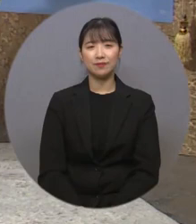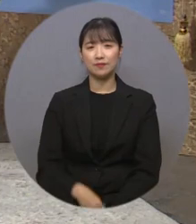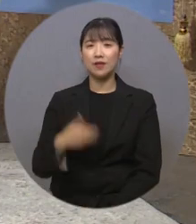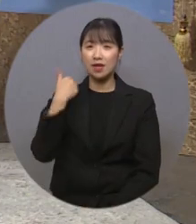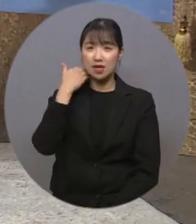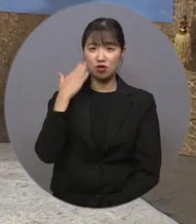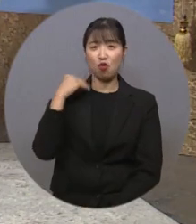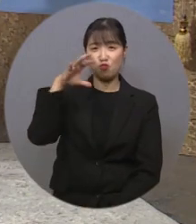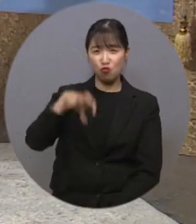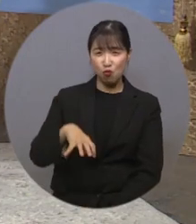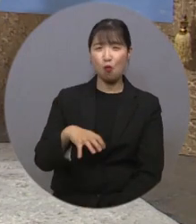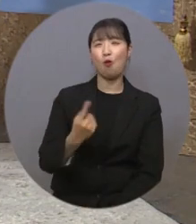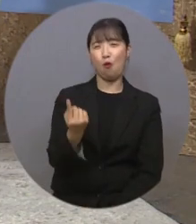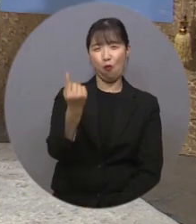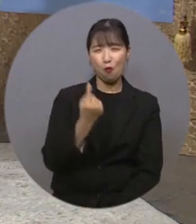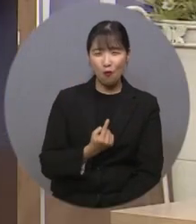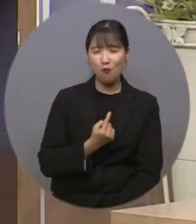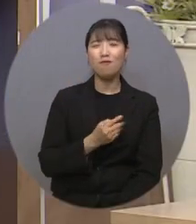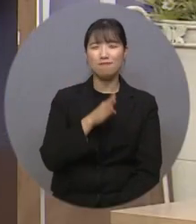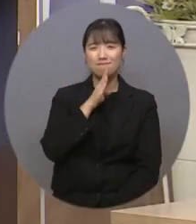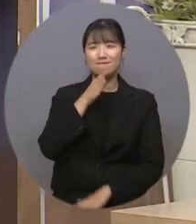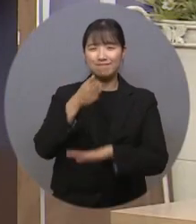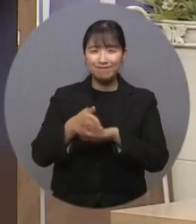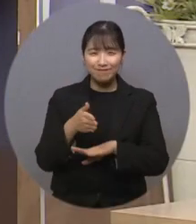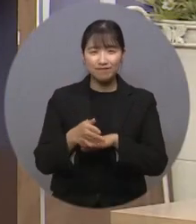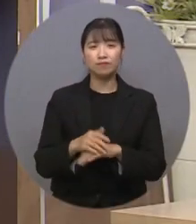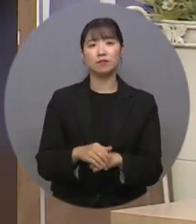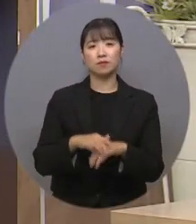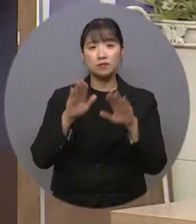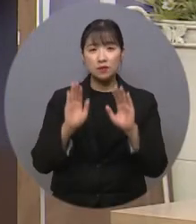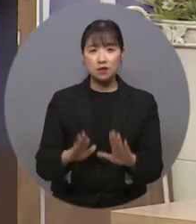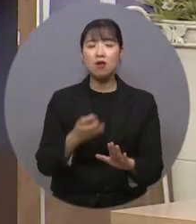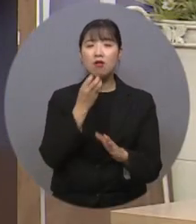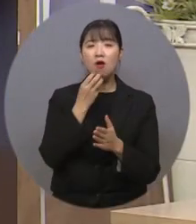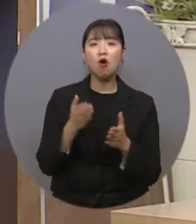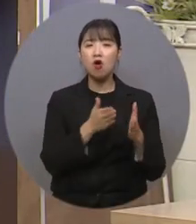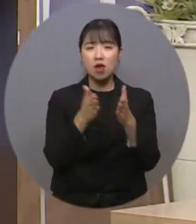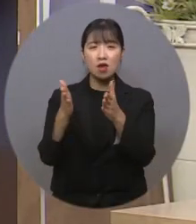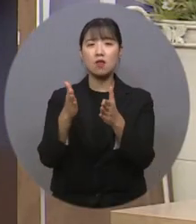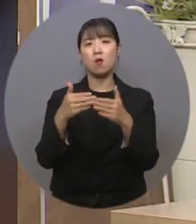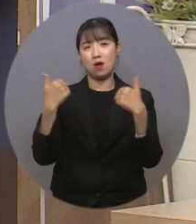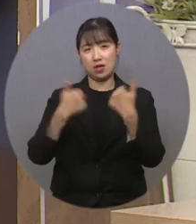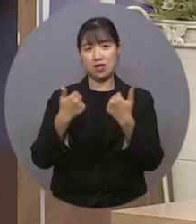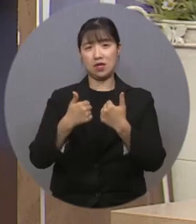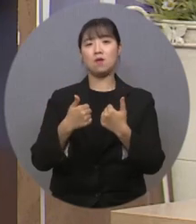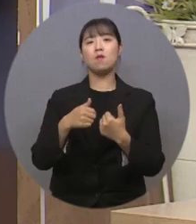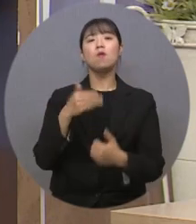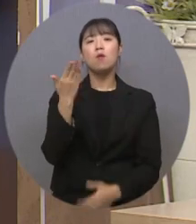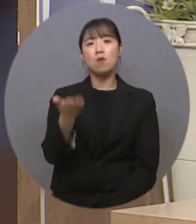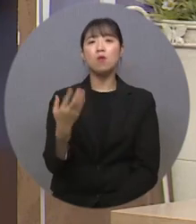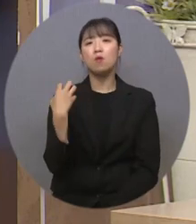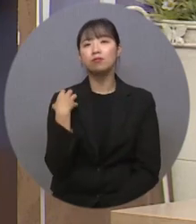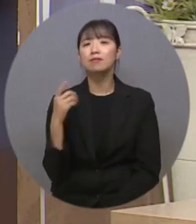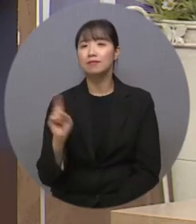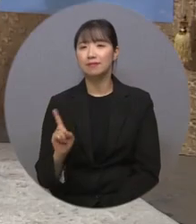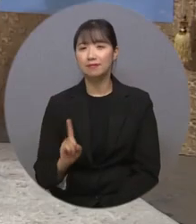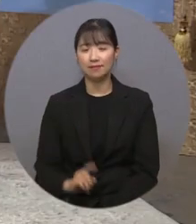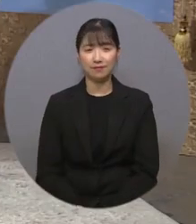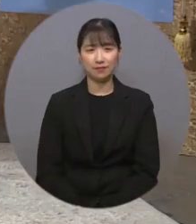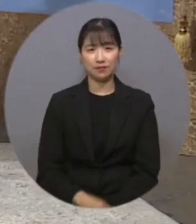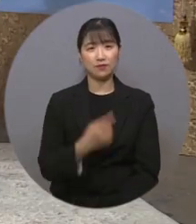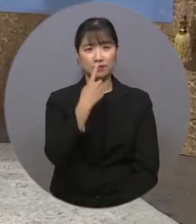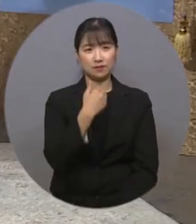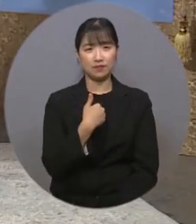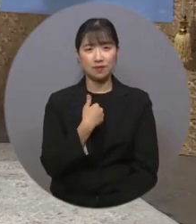의정부에서 귀한 걸음 해주셨는데요. 지금 현재 이 경기도 의회에서는 의원님께서 어떤 업무를 맡고 계신가요? 네,